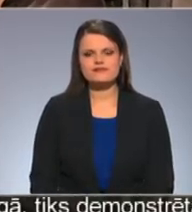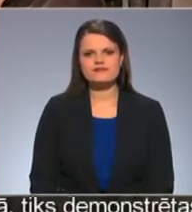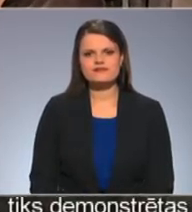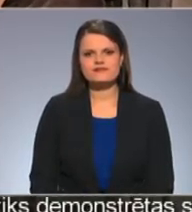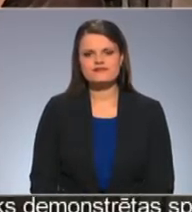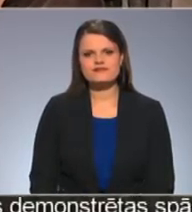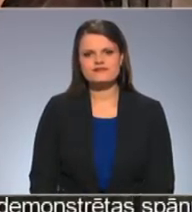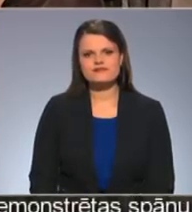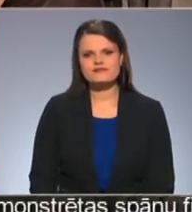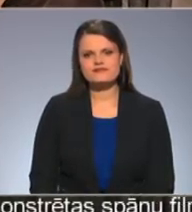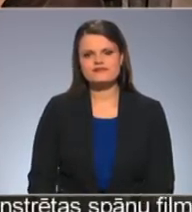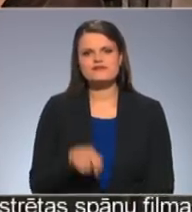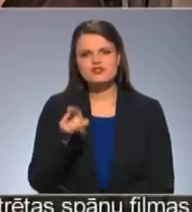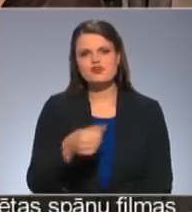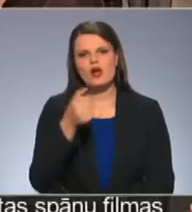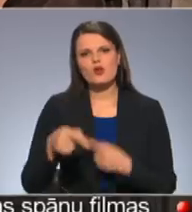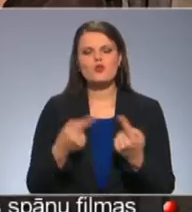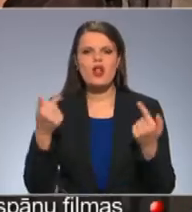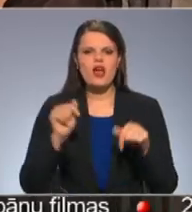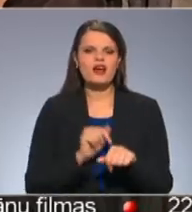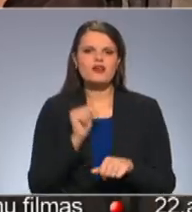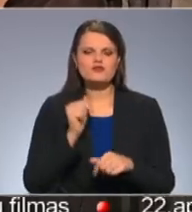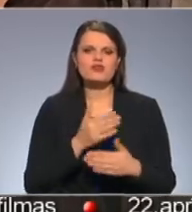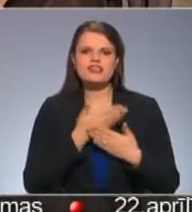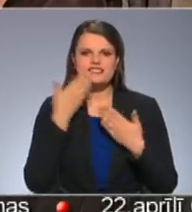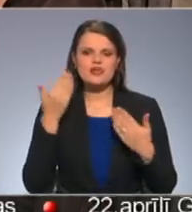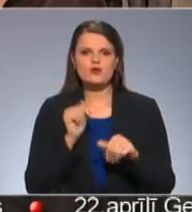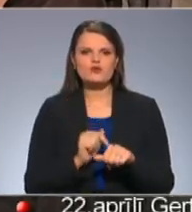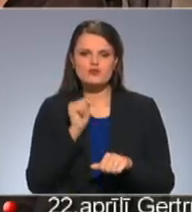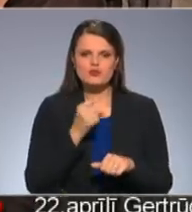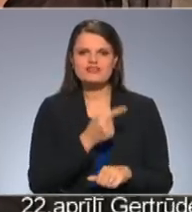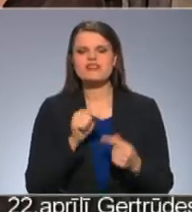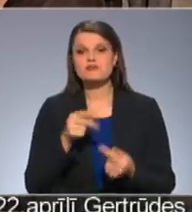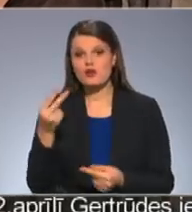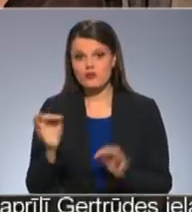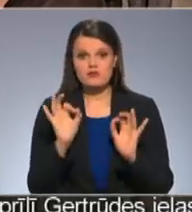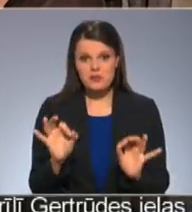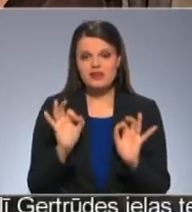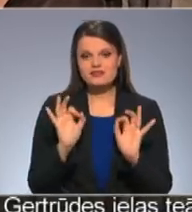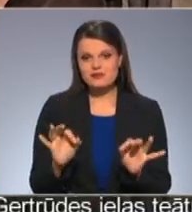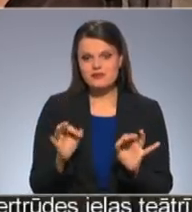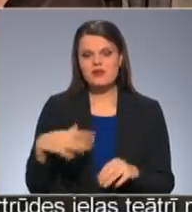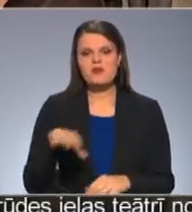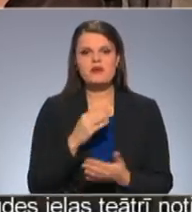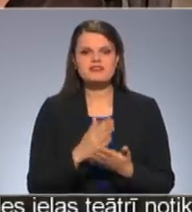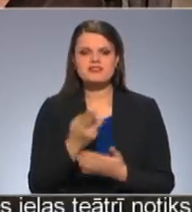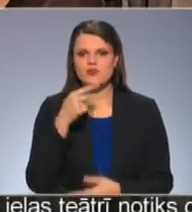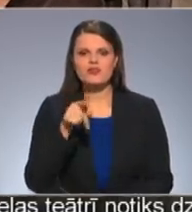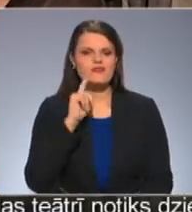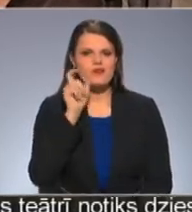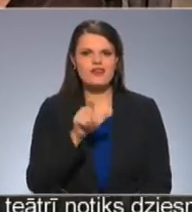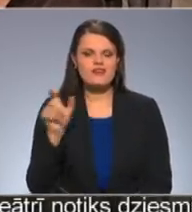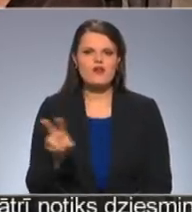godi ispytavali tepli čurstvu drug drugu. Fakt? Fakt. Мне из тех молодоженов, которым